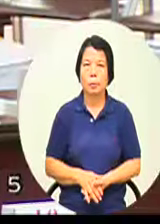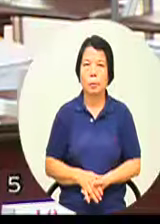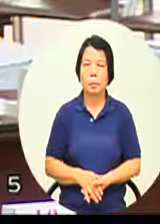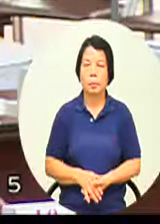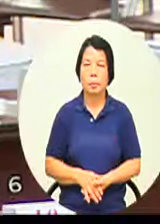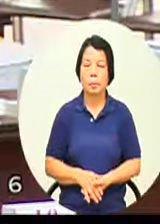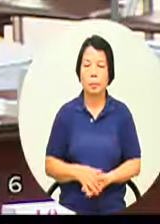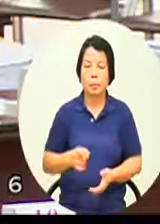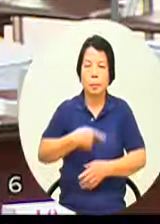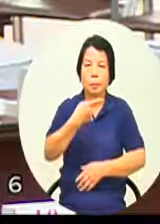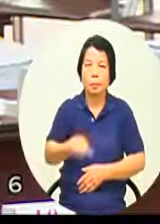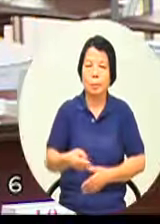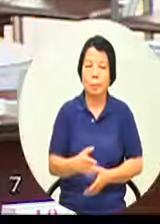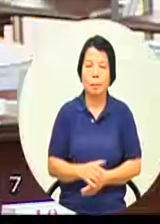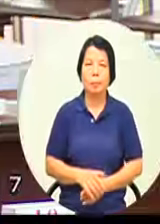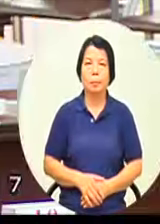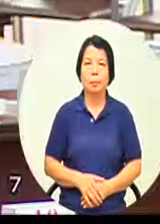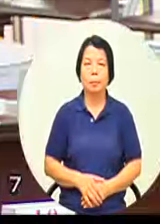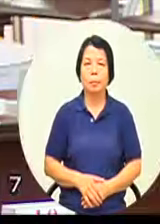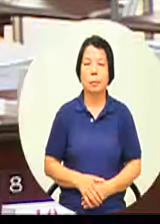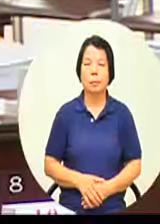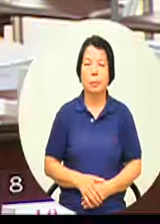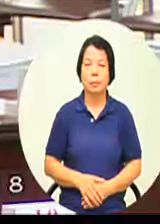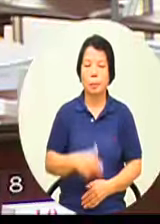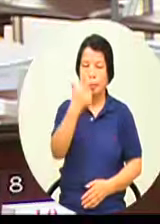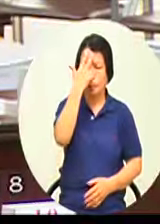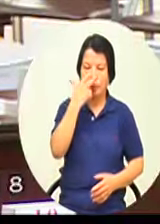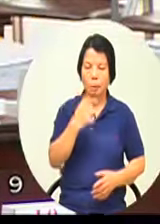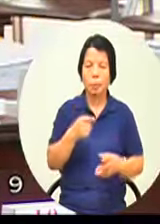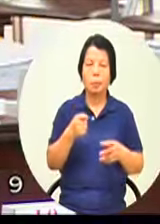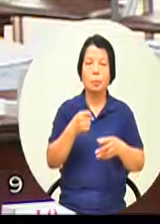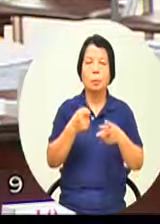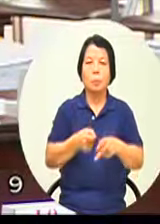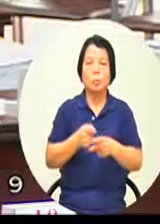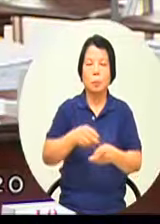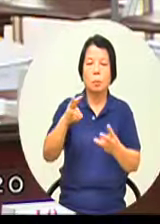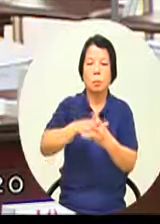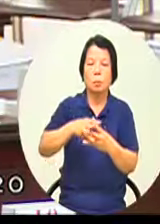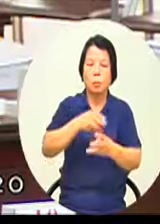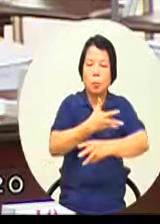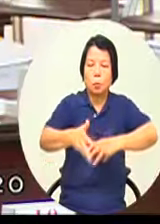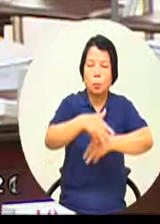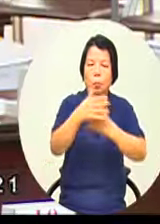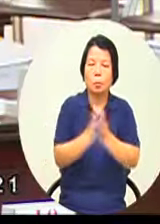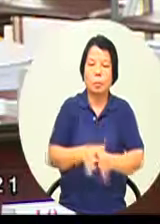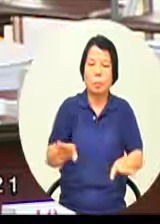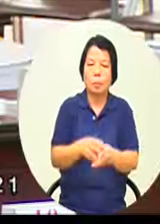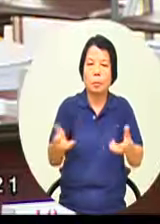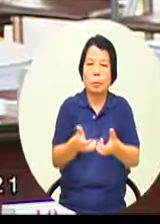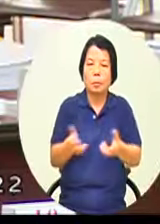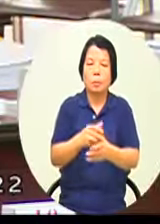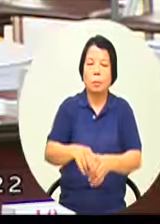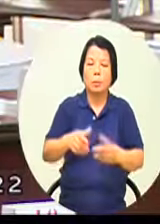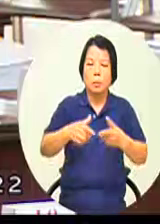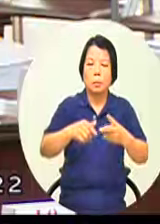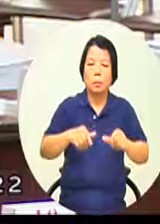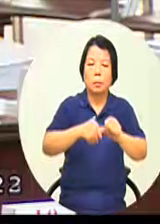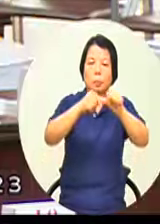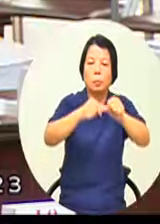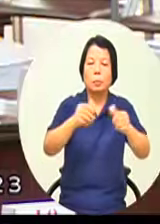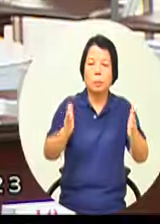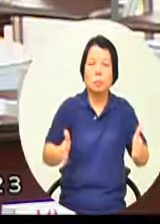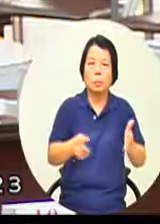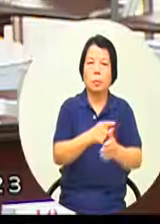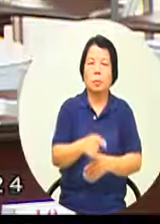再过来是讲，咱的这个周公圳的，这个开发，咱第五期的嘞，对不对？吼，咱的速